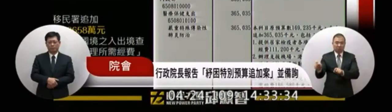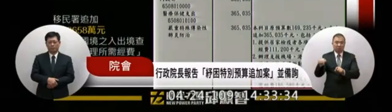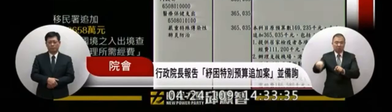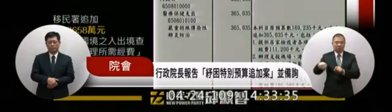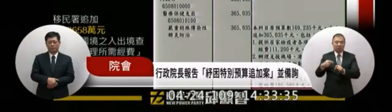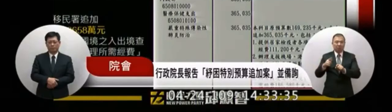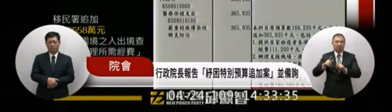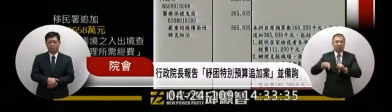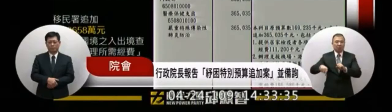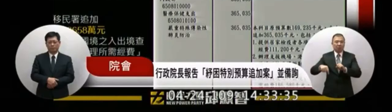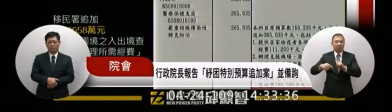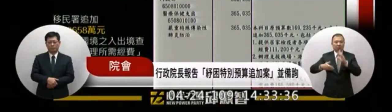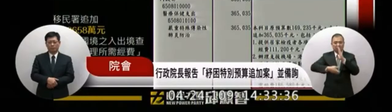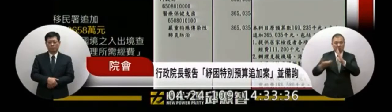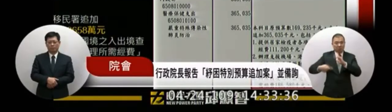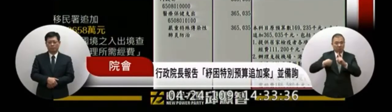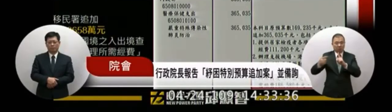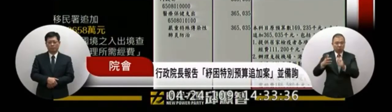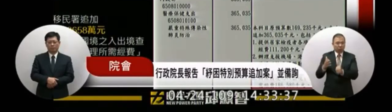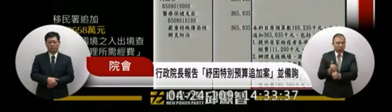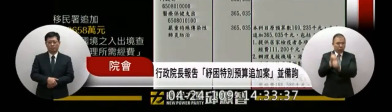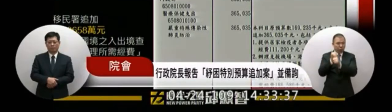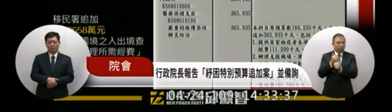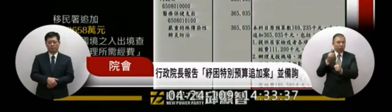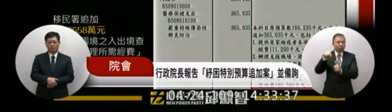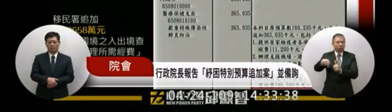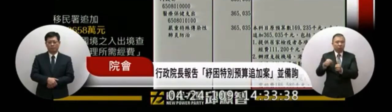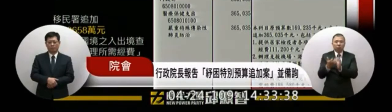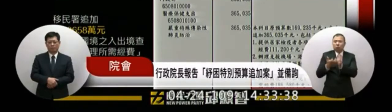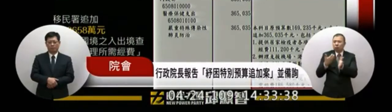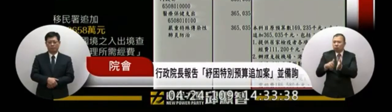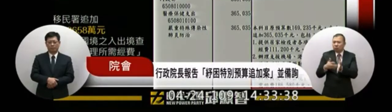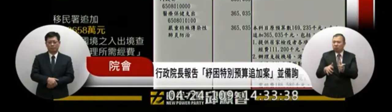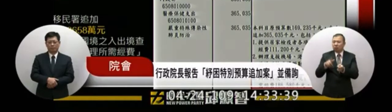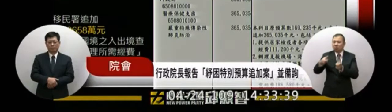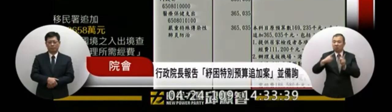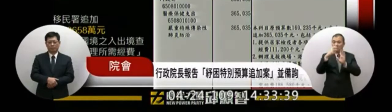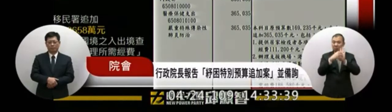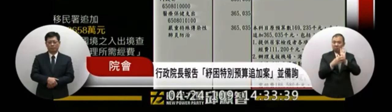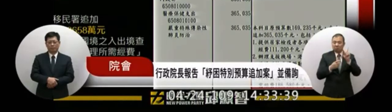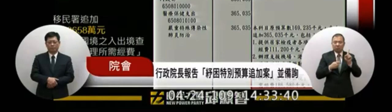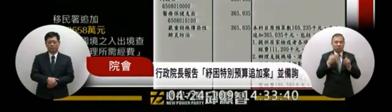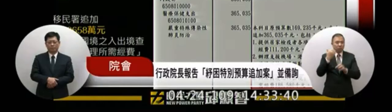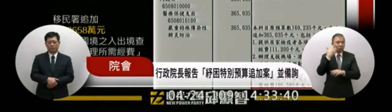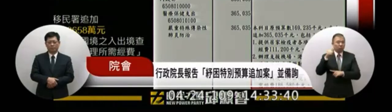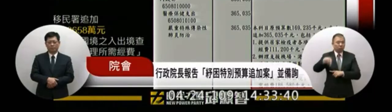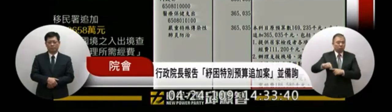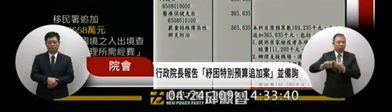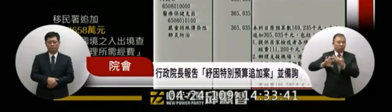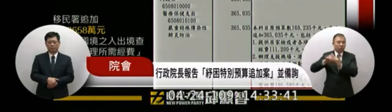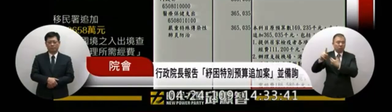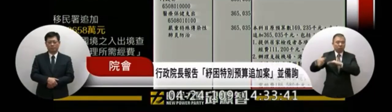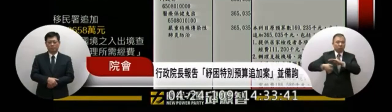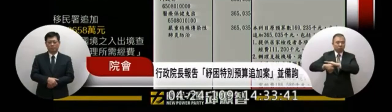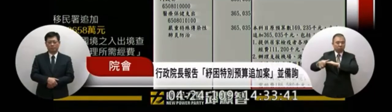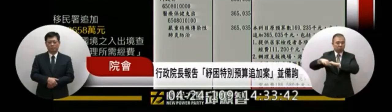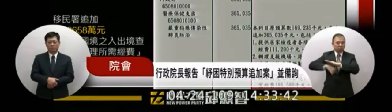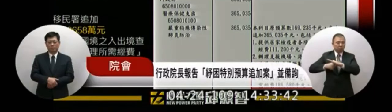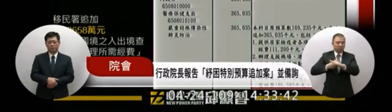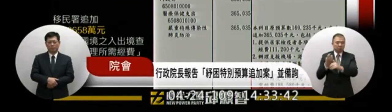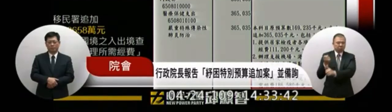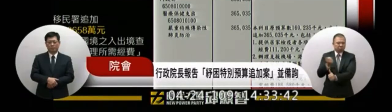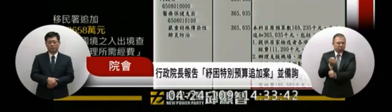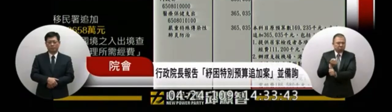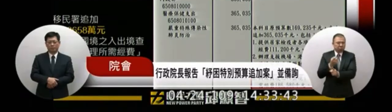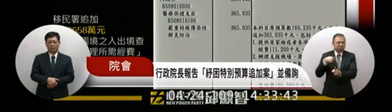伊编这100亿嘛，哈，里面你讲要办理这个国境之出入境查验人流管理所需的经